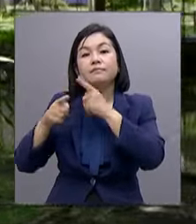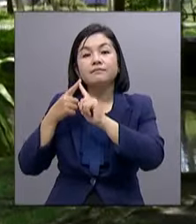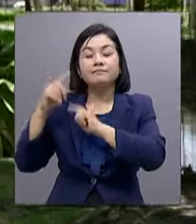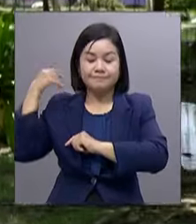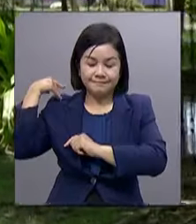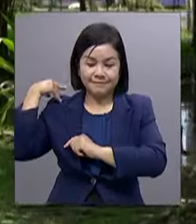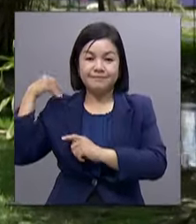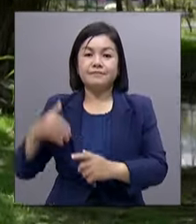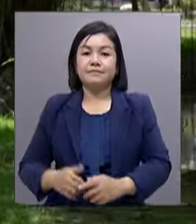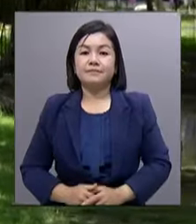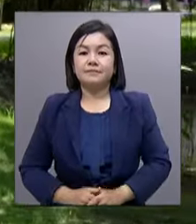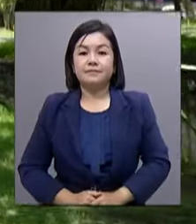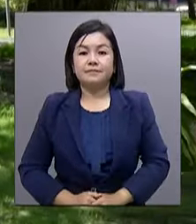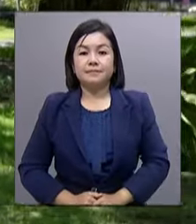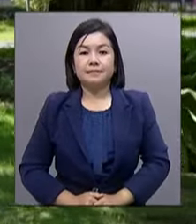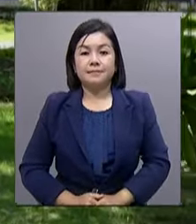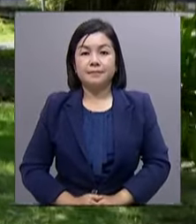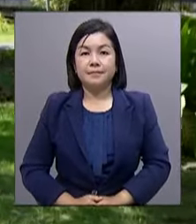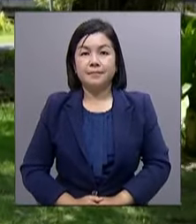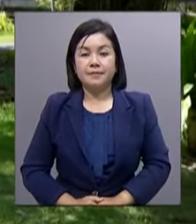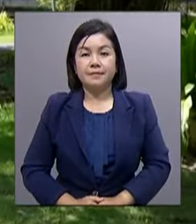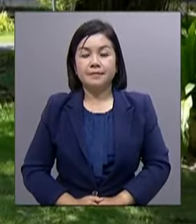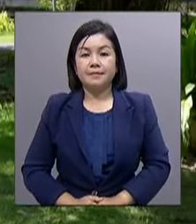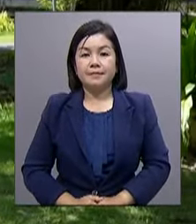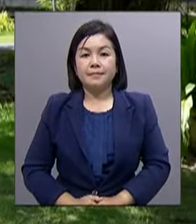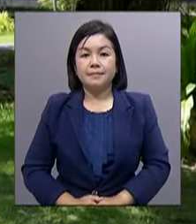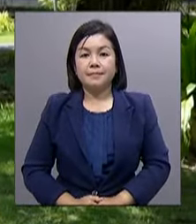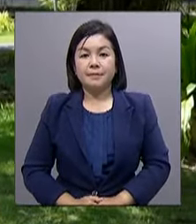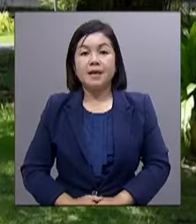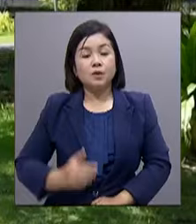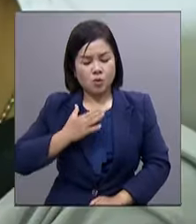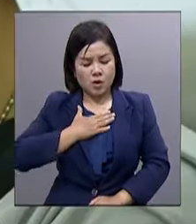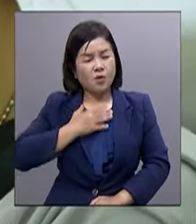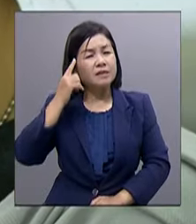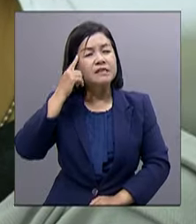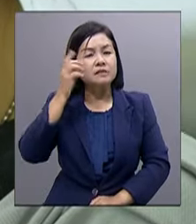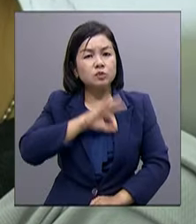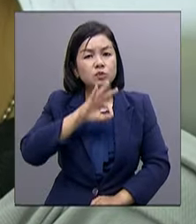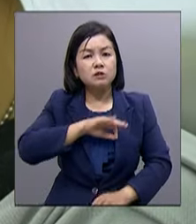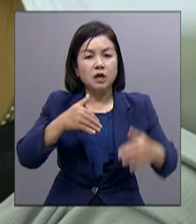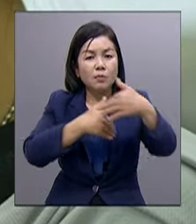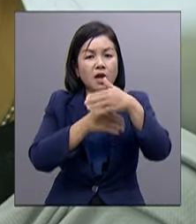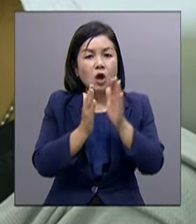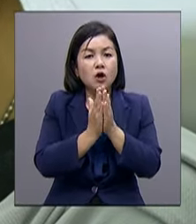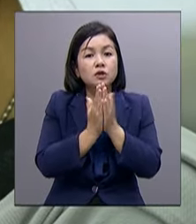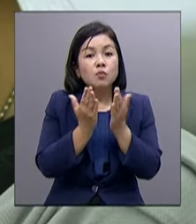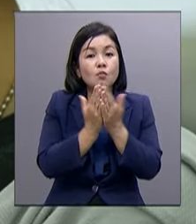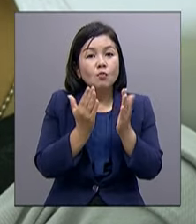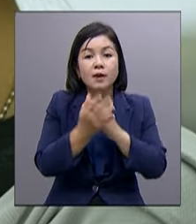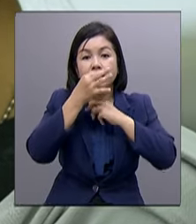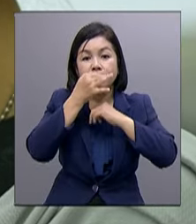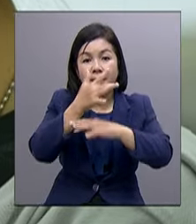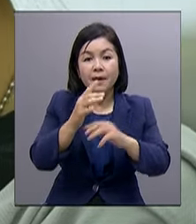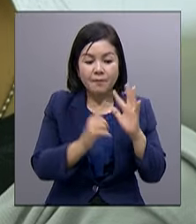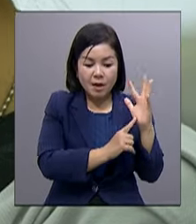ส่วนตัวคิดว่าห ห้องสมุดบางขุนเทียนจะมีคนน้อยมาก